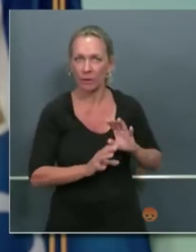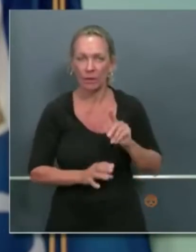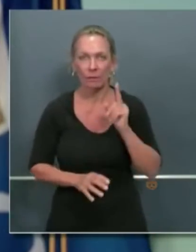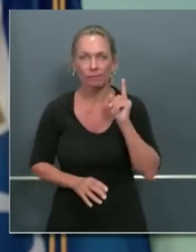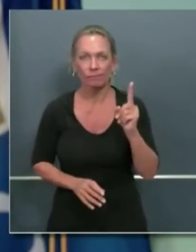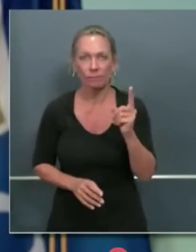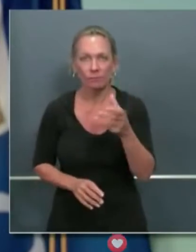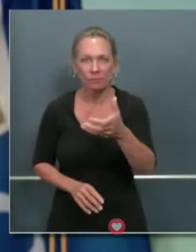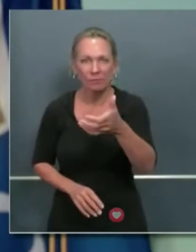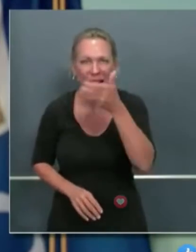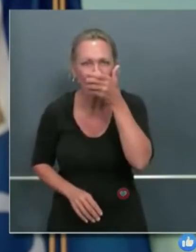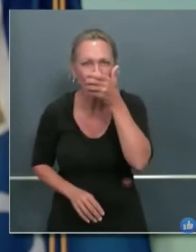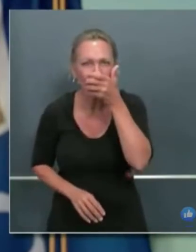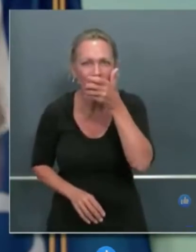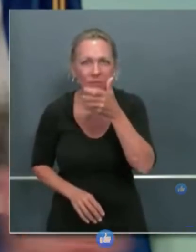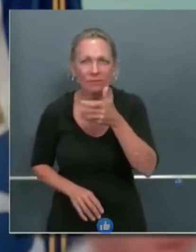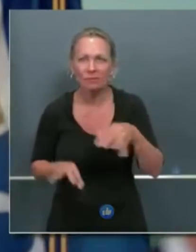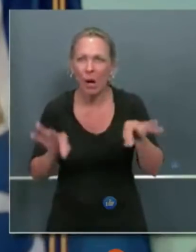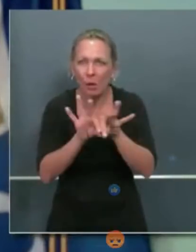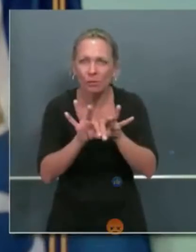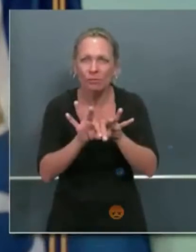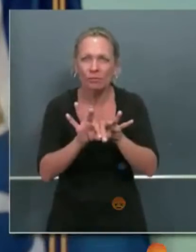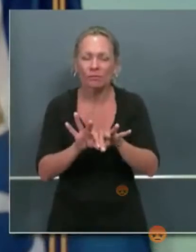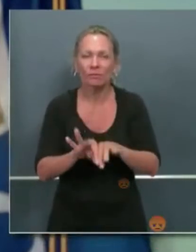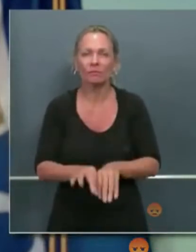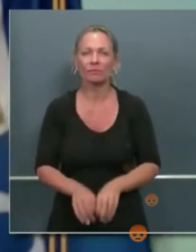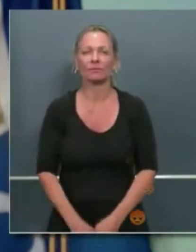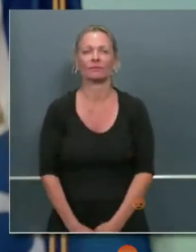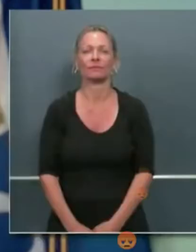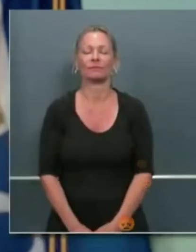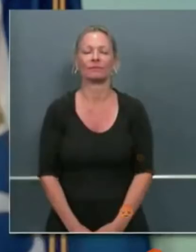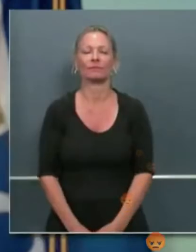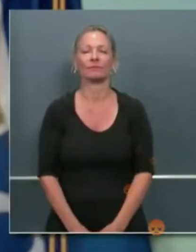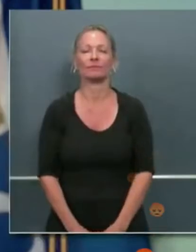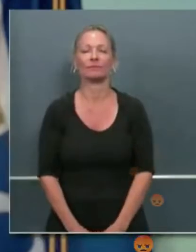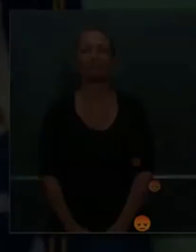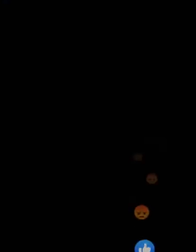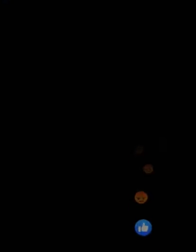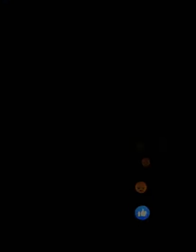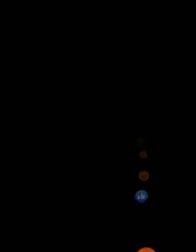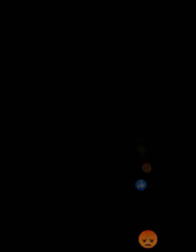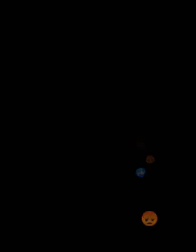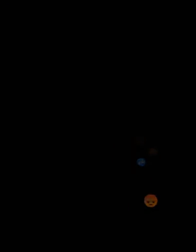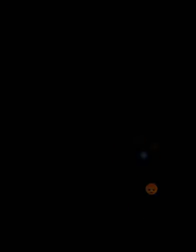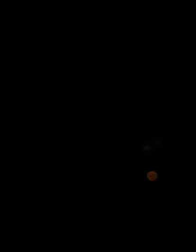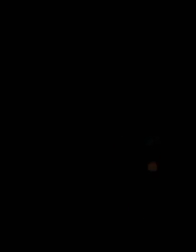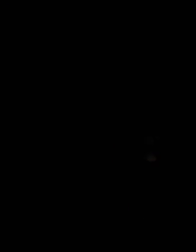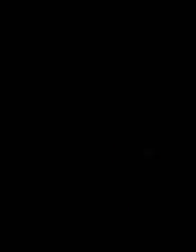Ông nhắc lại là đeo khẩu trang.